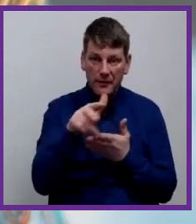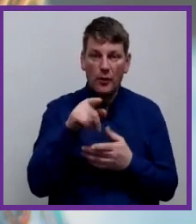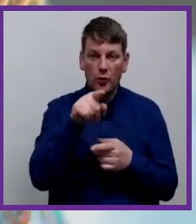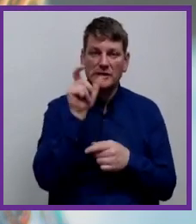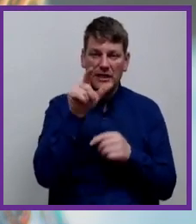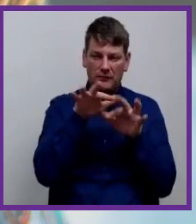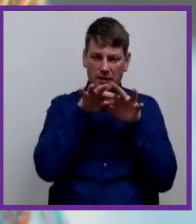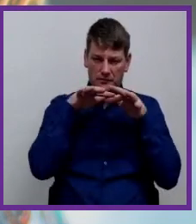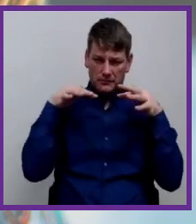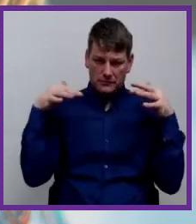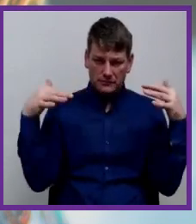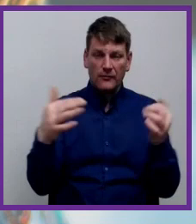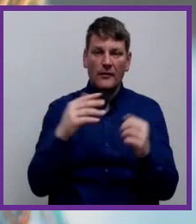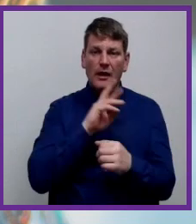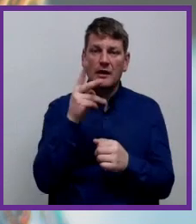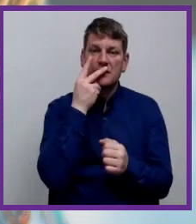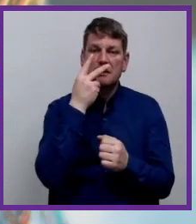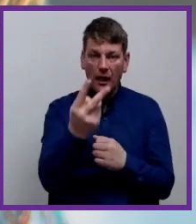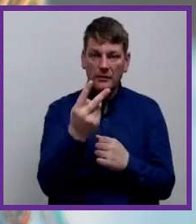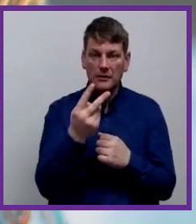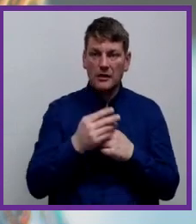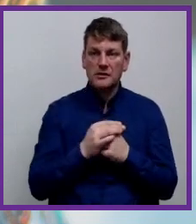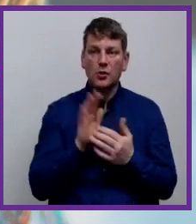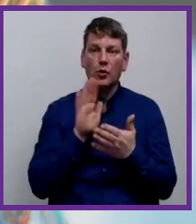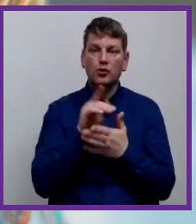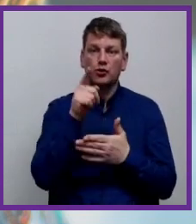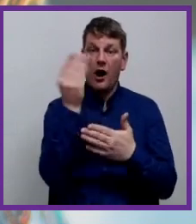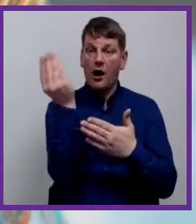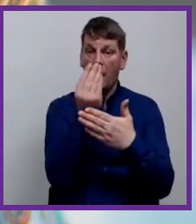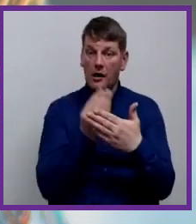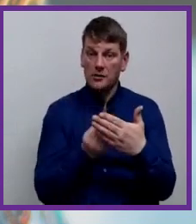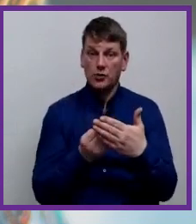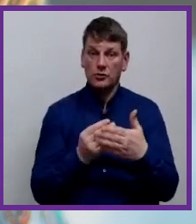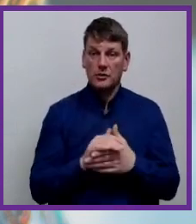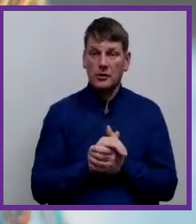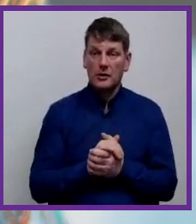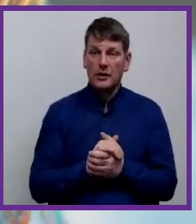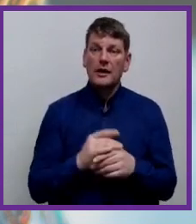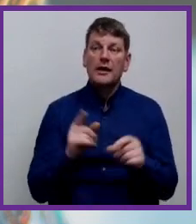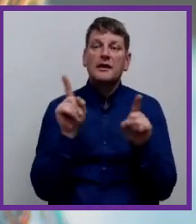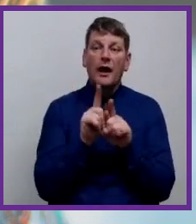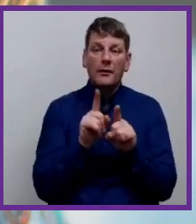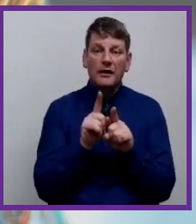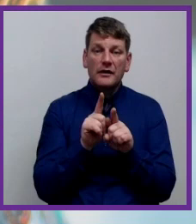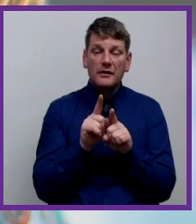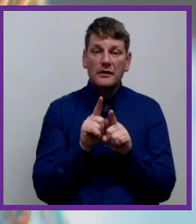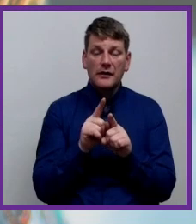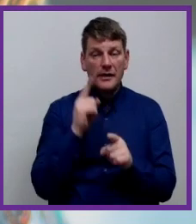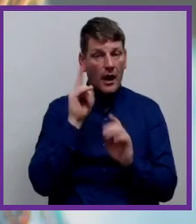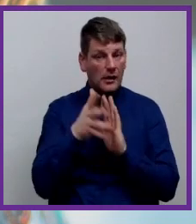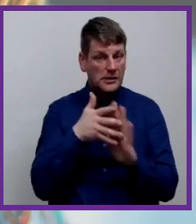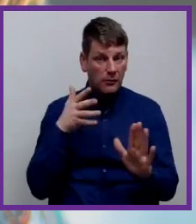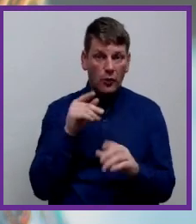paru, kurš skatās uz šo gleznu. Tāpat jāsaprot to, ka